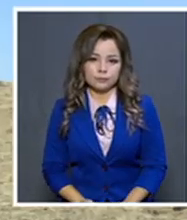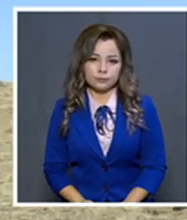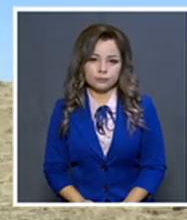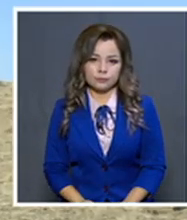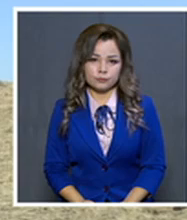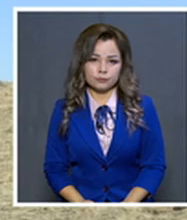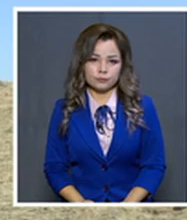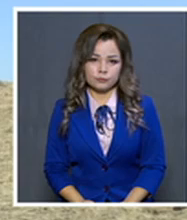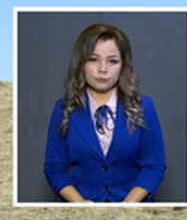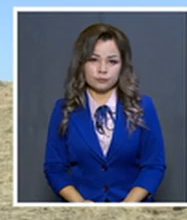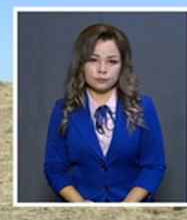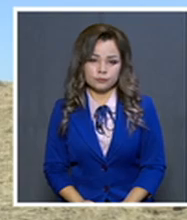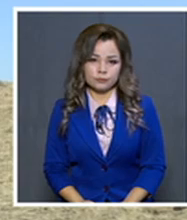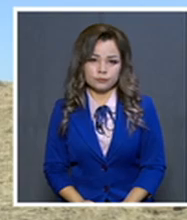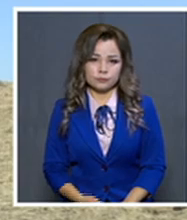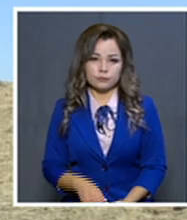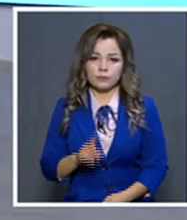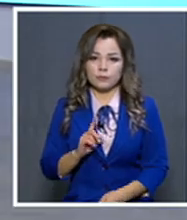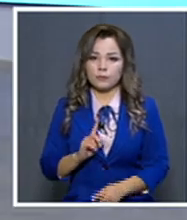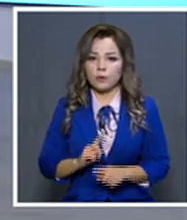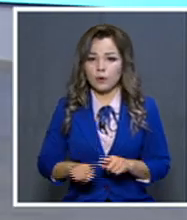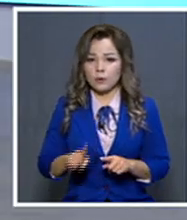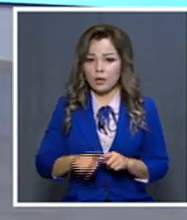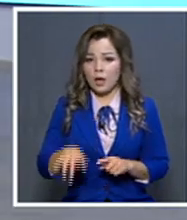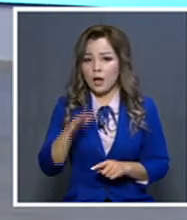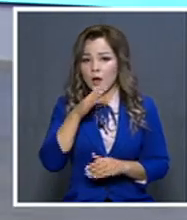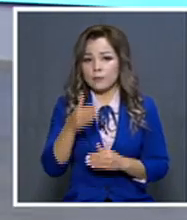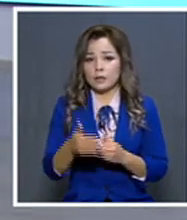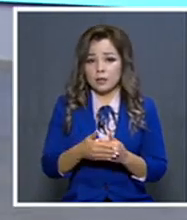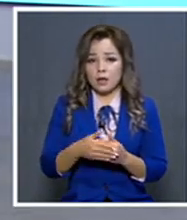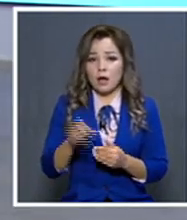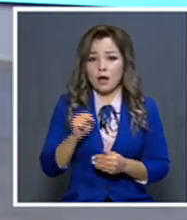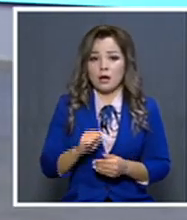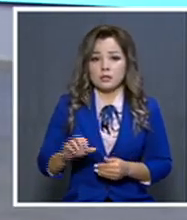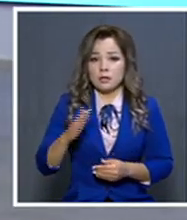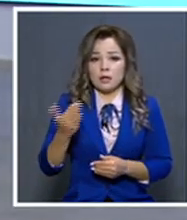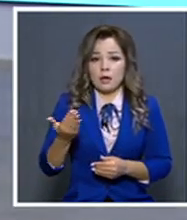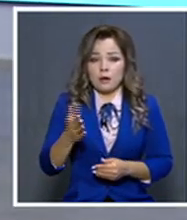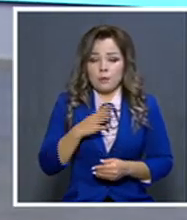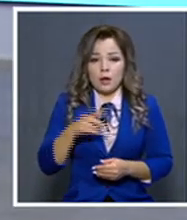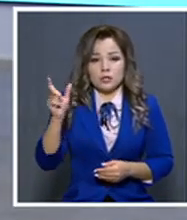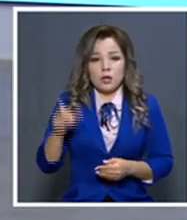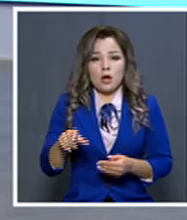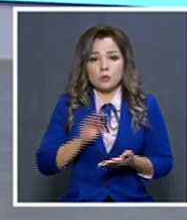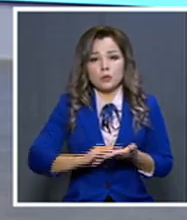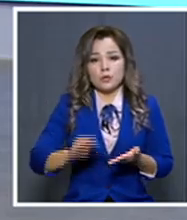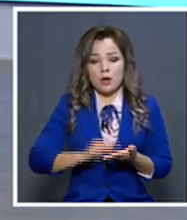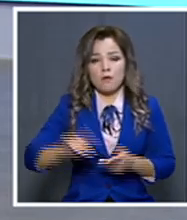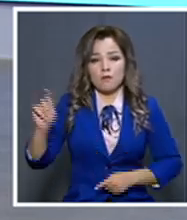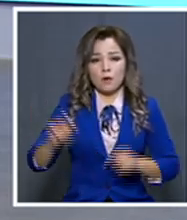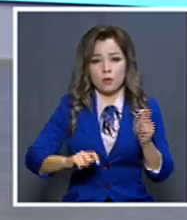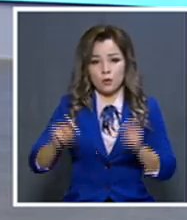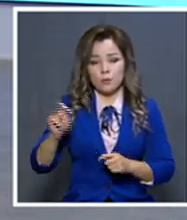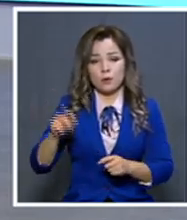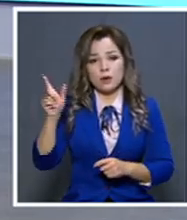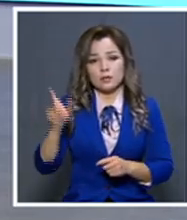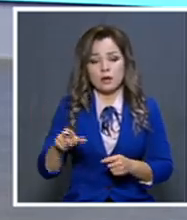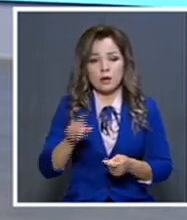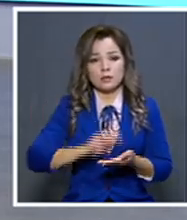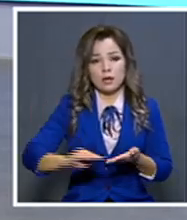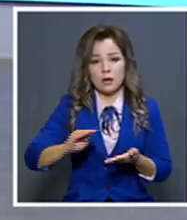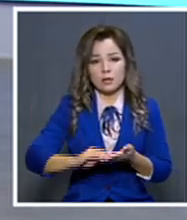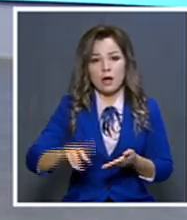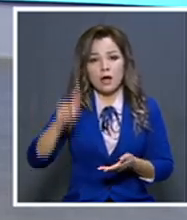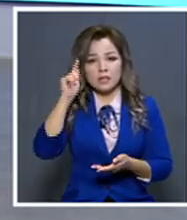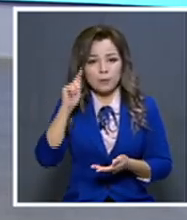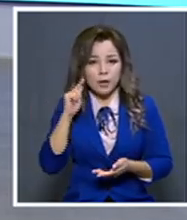ұлттық телеарнасы, Атырау облысынан. Жуырда өткен Азия жазушыларының форумына келген қаламгерлер ел аралап жүр. Әзербайжан